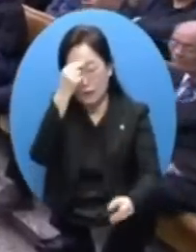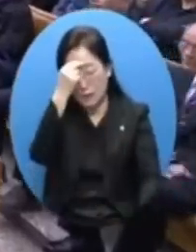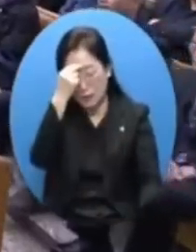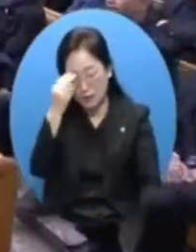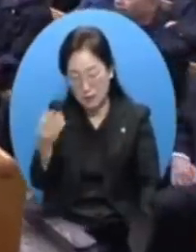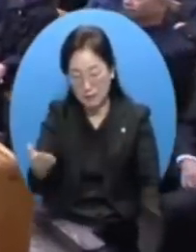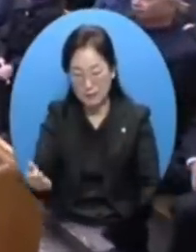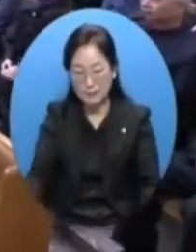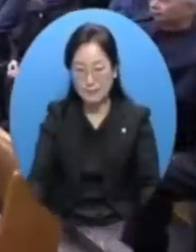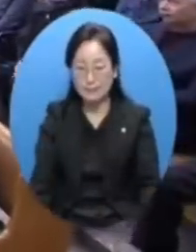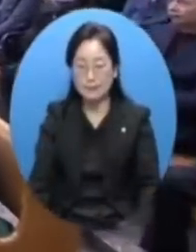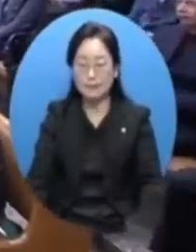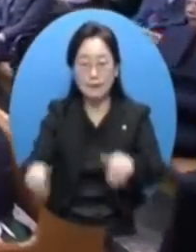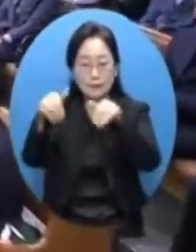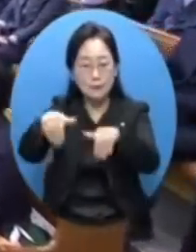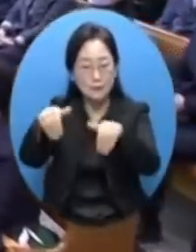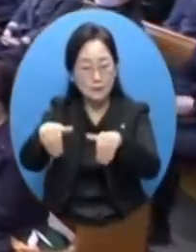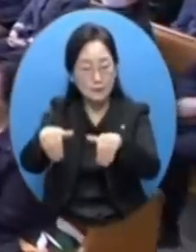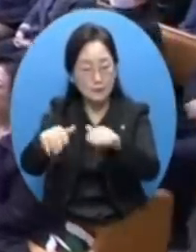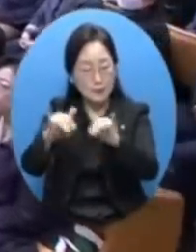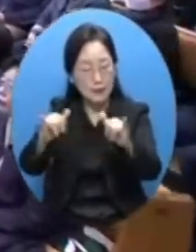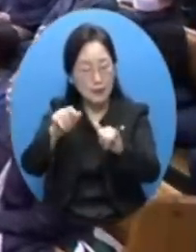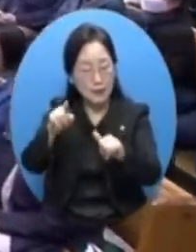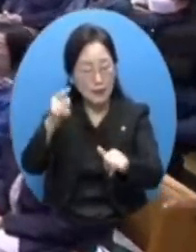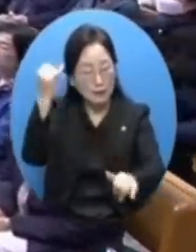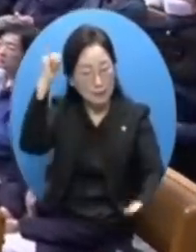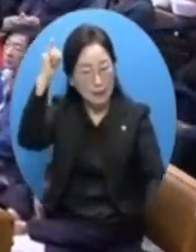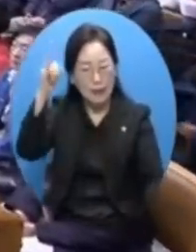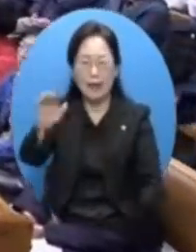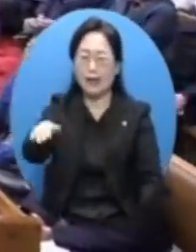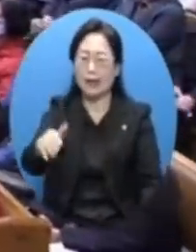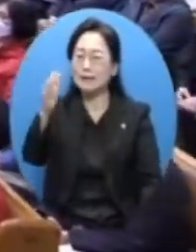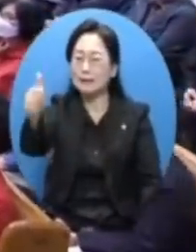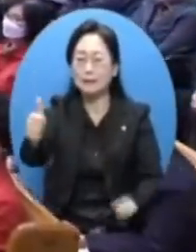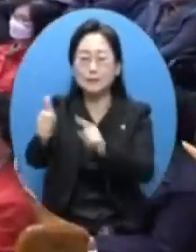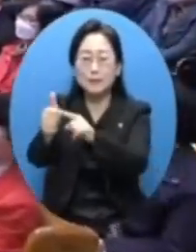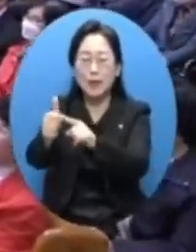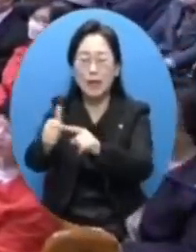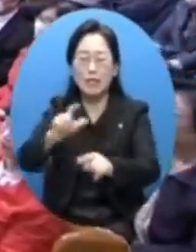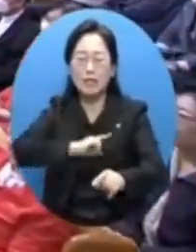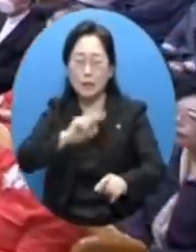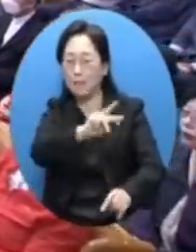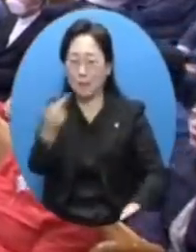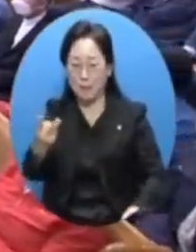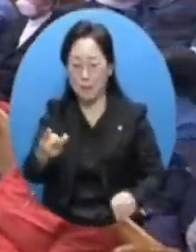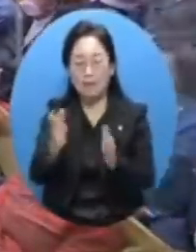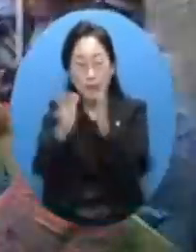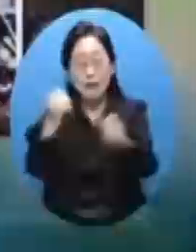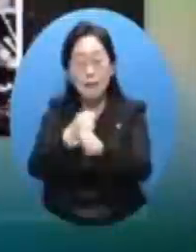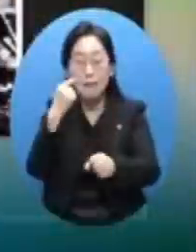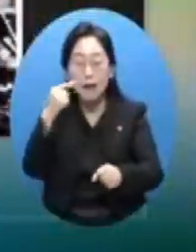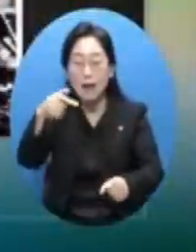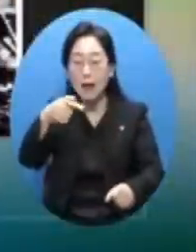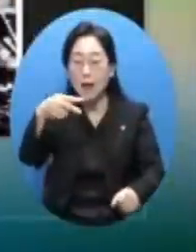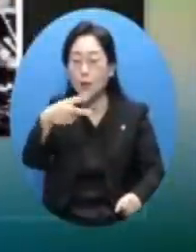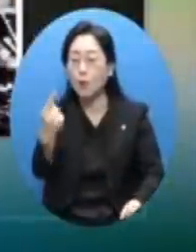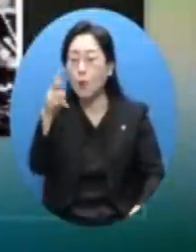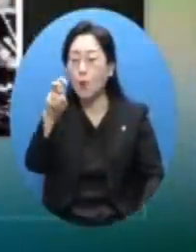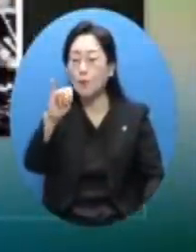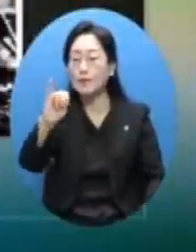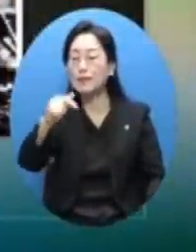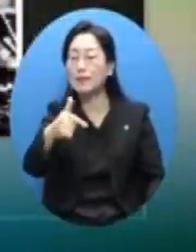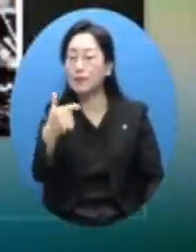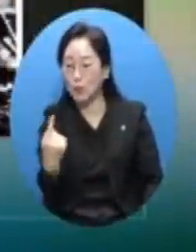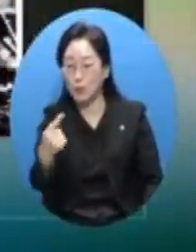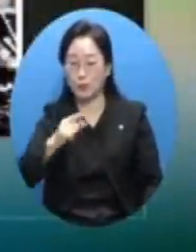됐습니다. 조그만한 사람이 그럼 아예 보니까 우리가 이름 하나 만들어서 시작합시다. 그래서 시작한 게 도미노 피자입니다.